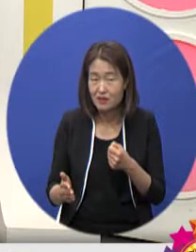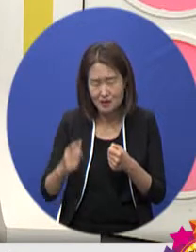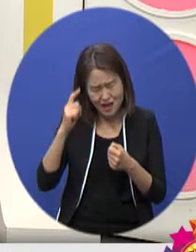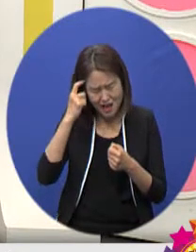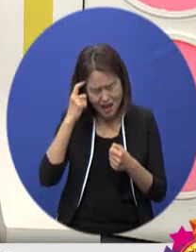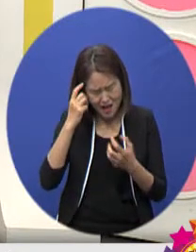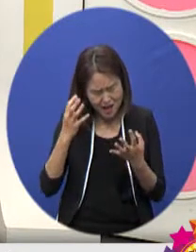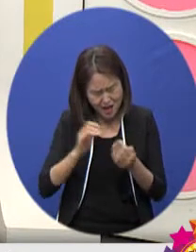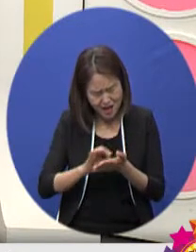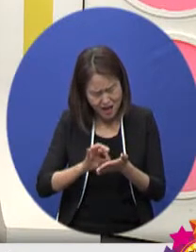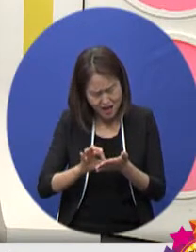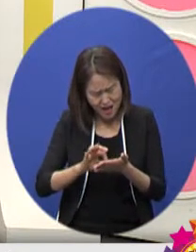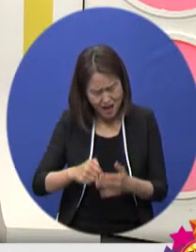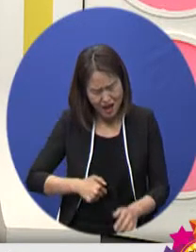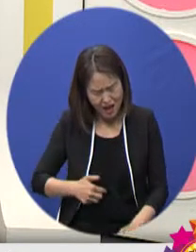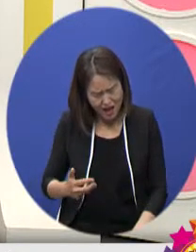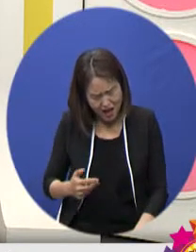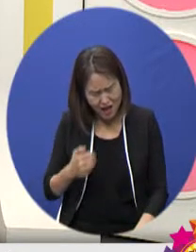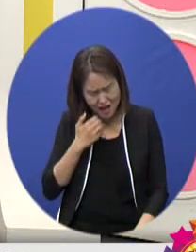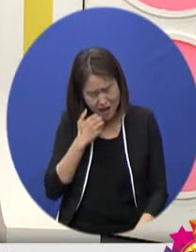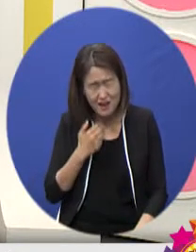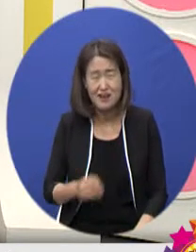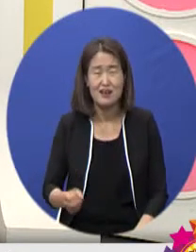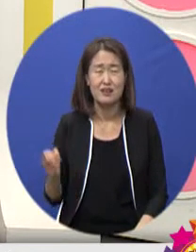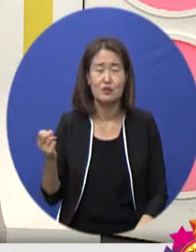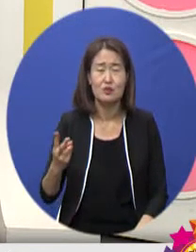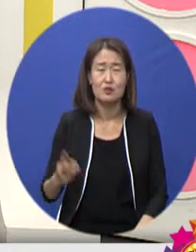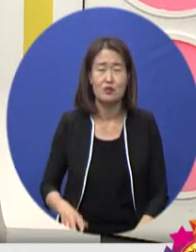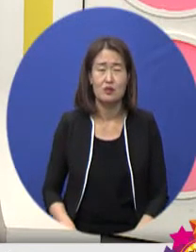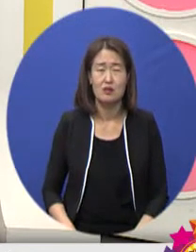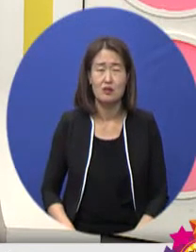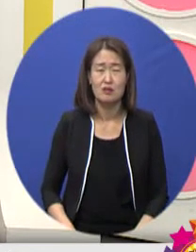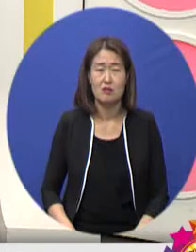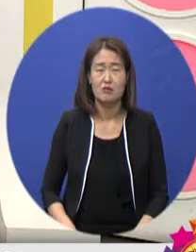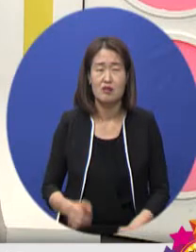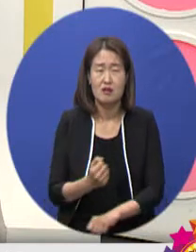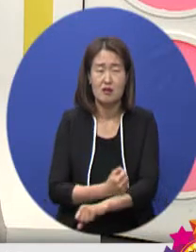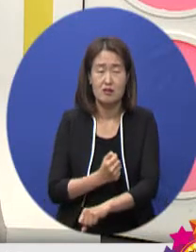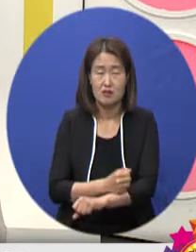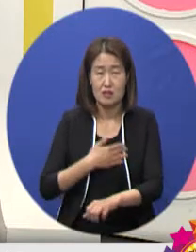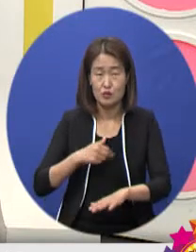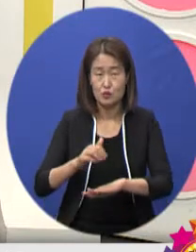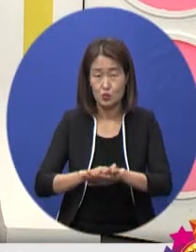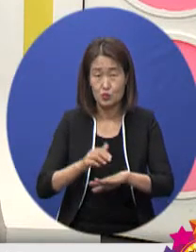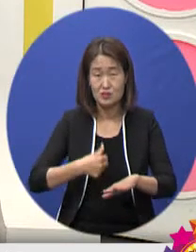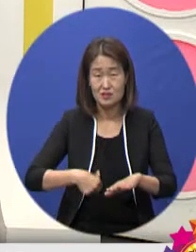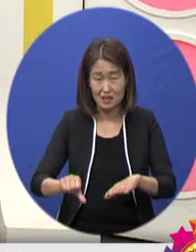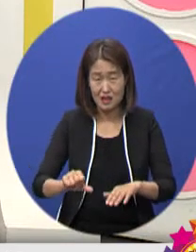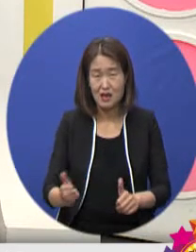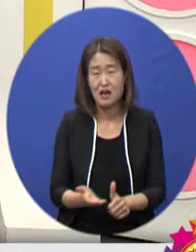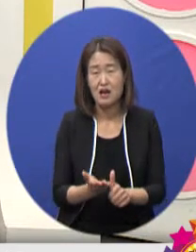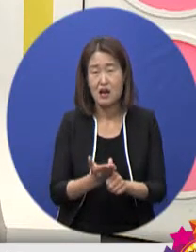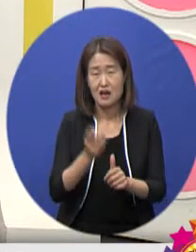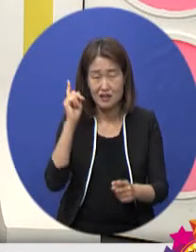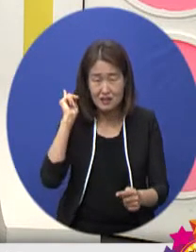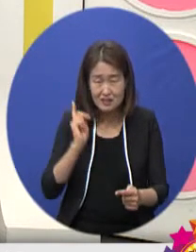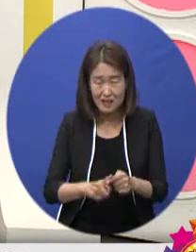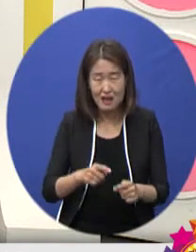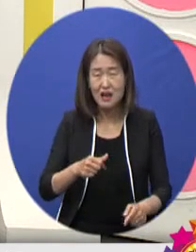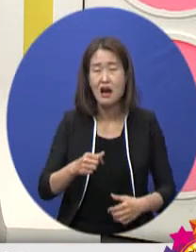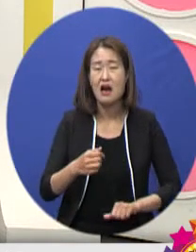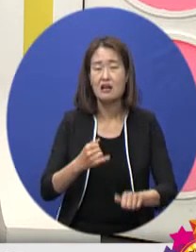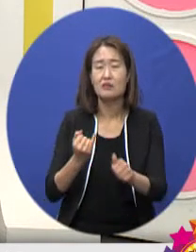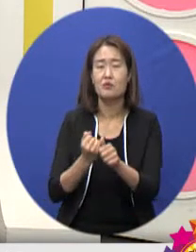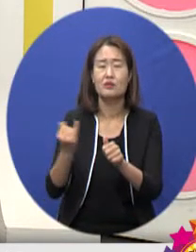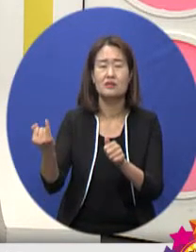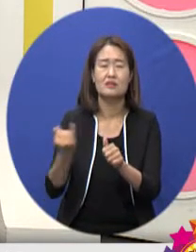신경도 많이 쓰고 속도 많이 쓰고 또 애를 쓰고 있어요. 제가 손자를 보다가 이러고 있으니까 네. 아들 며느리가